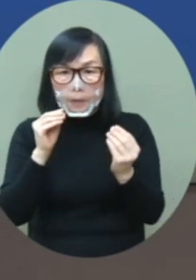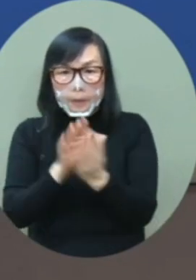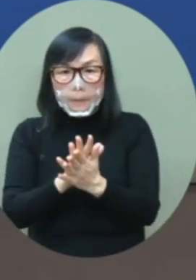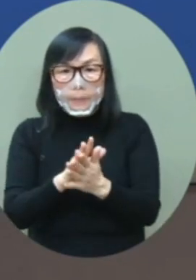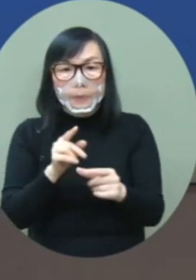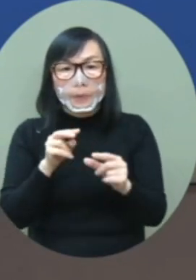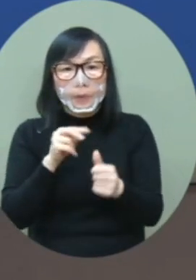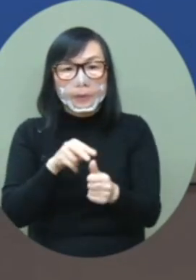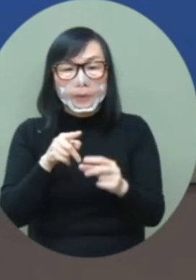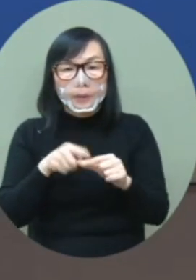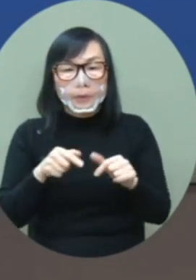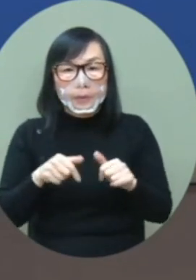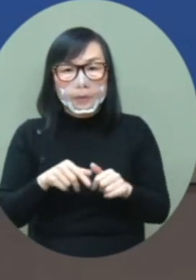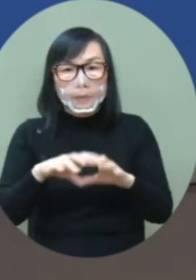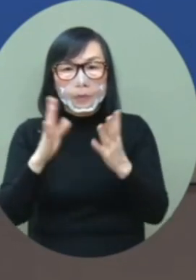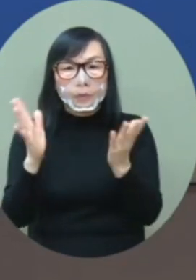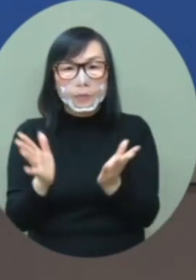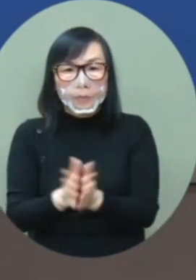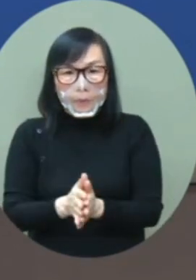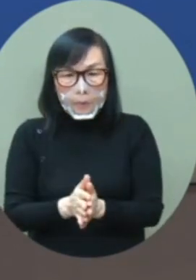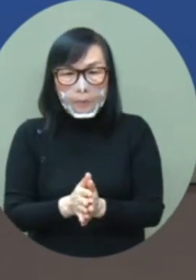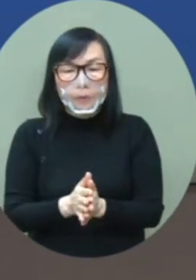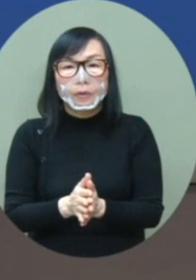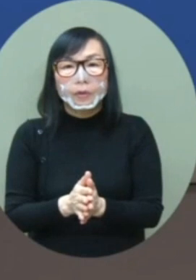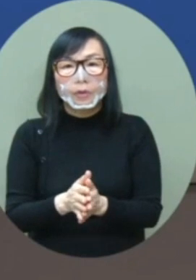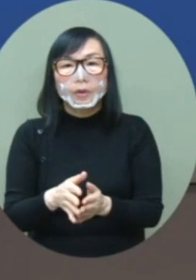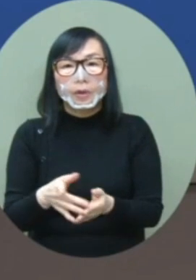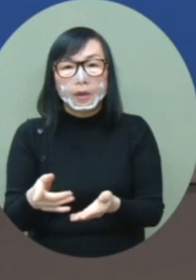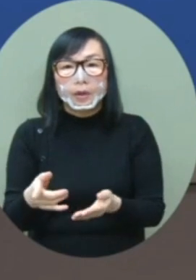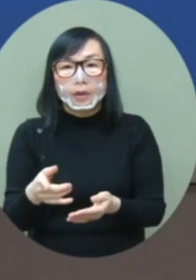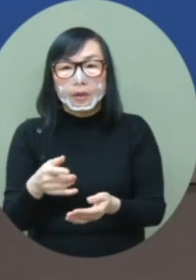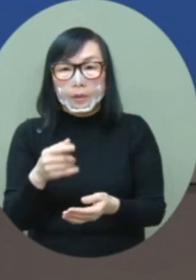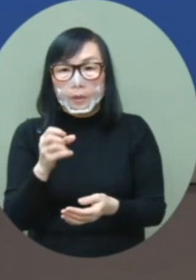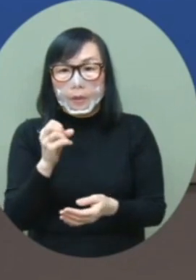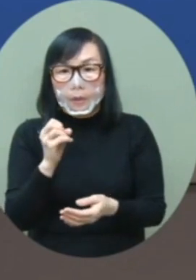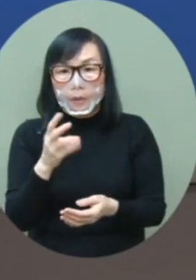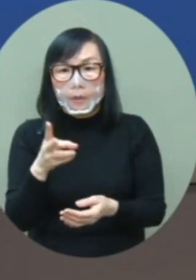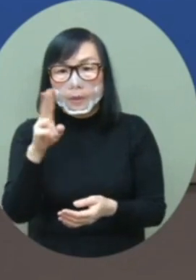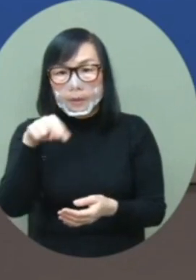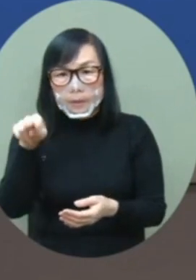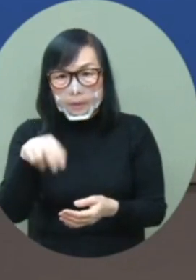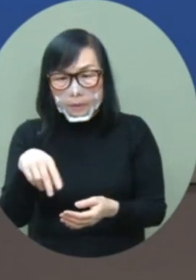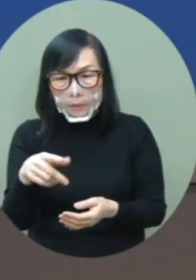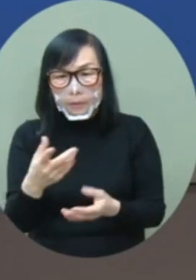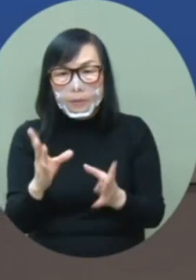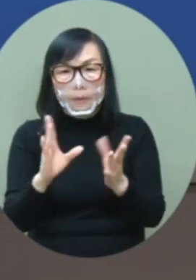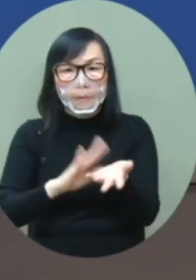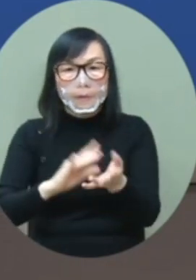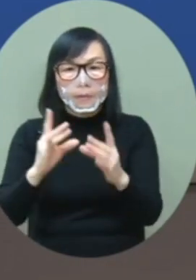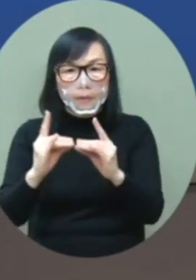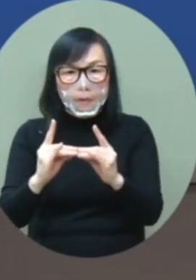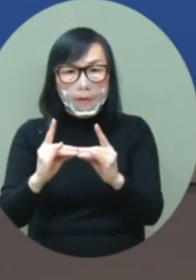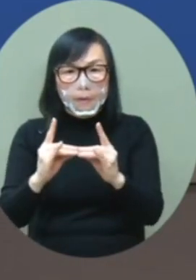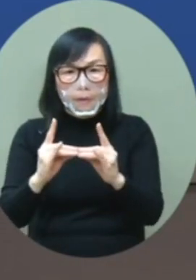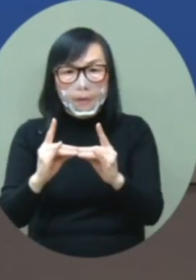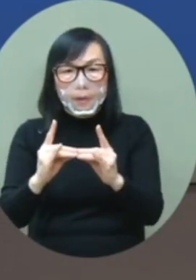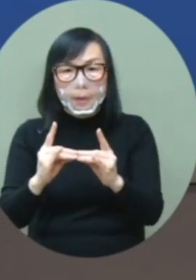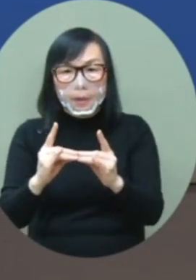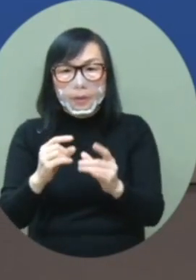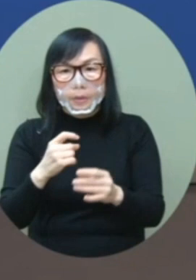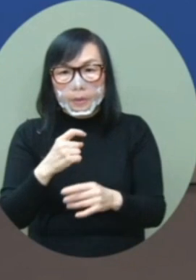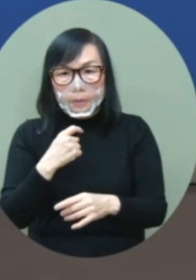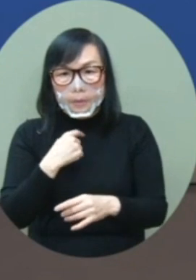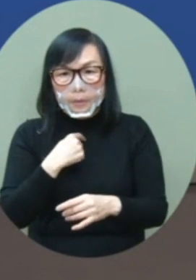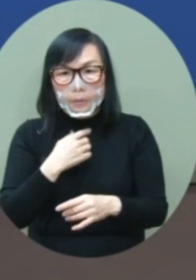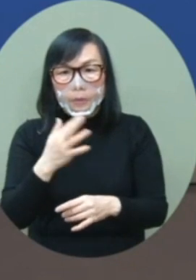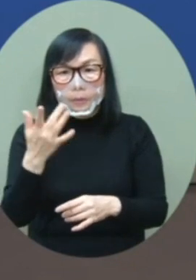制中心，將它全部用起上嚟，因為都是講緊成2000多張床咧，係需要不少的，